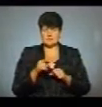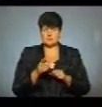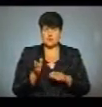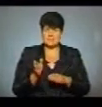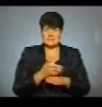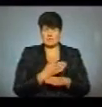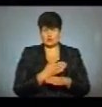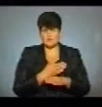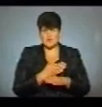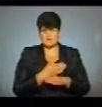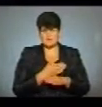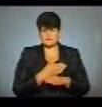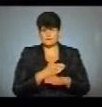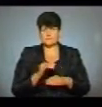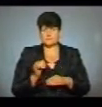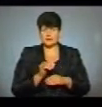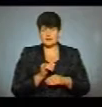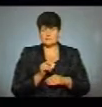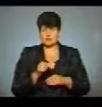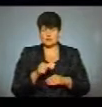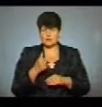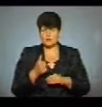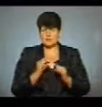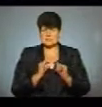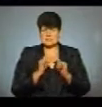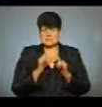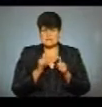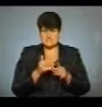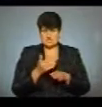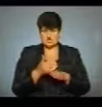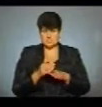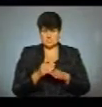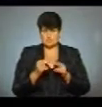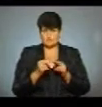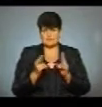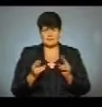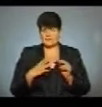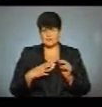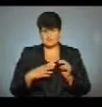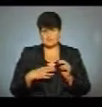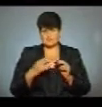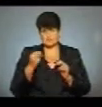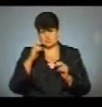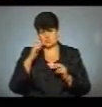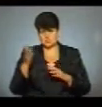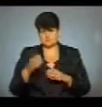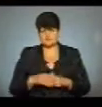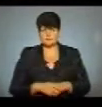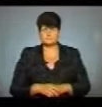демонтувати. І в цьому році залити цю частину моста, не чекаючи на кошти, які з держави будуть.